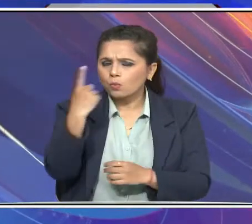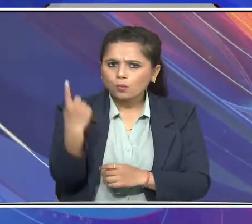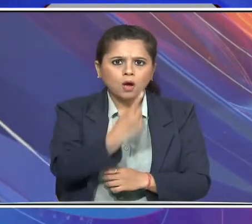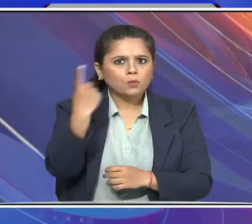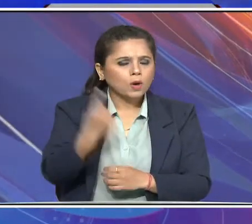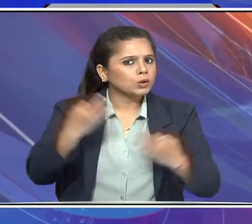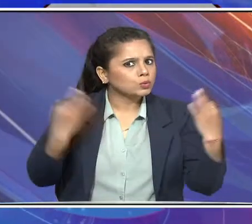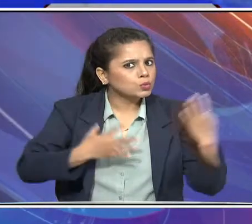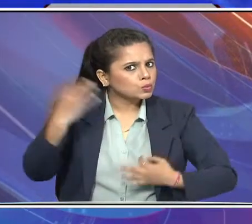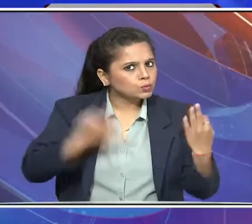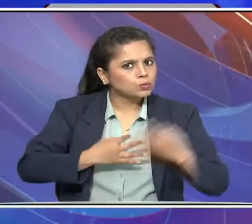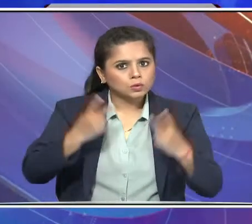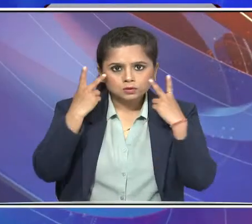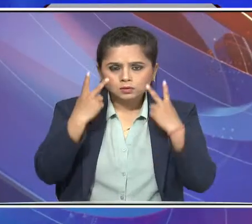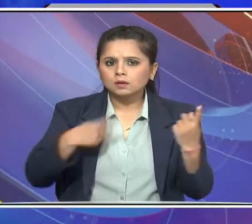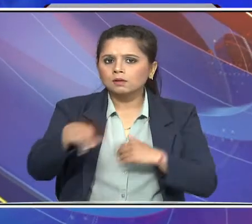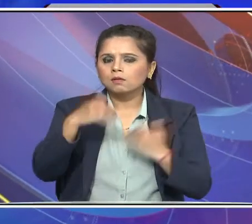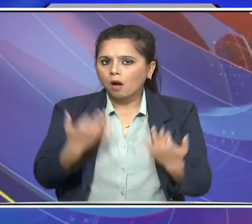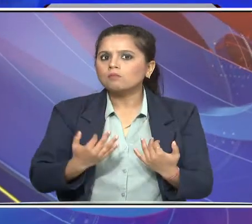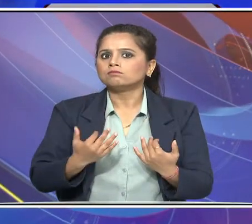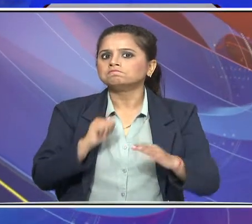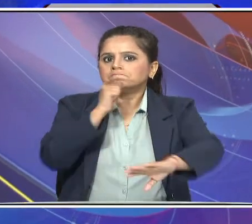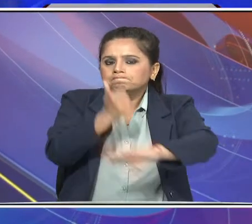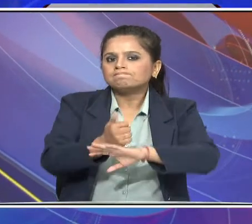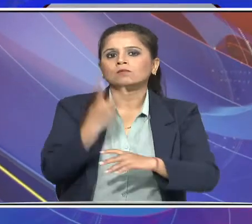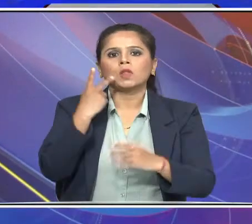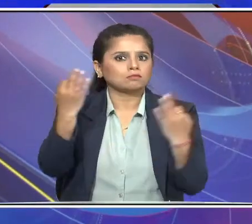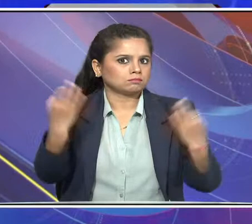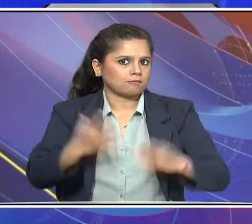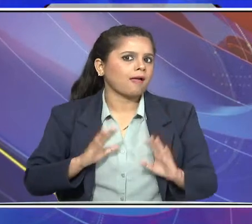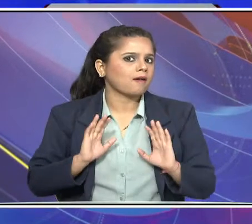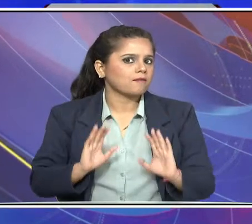नए आयाम स्थापित किया